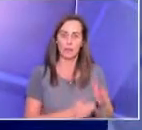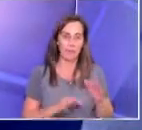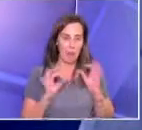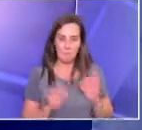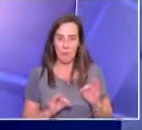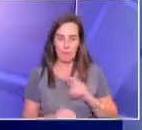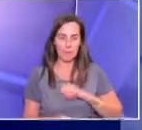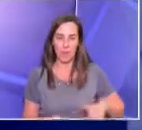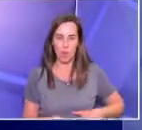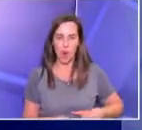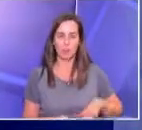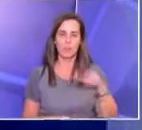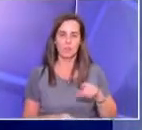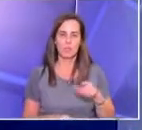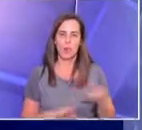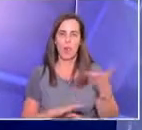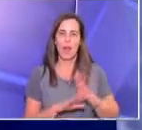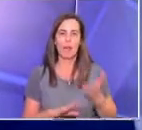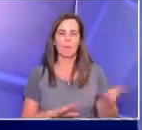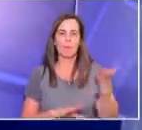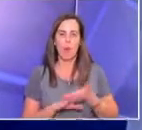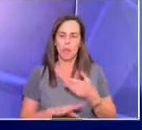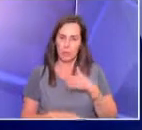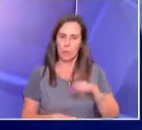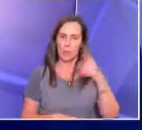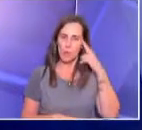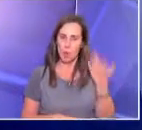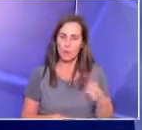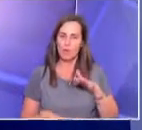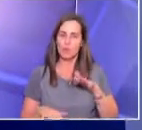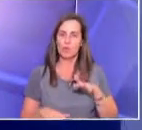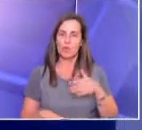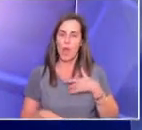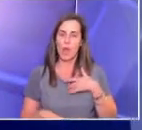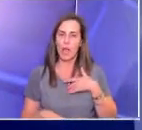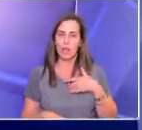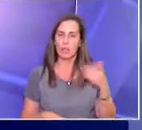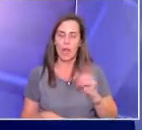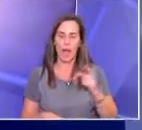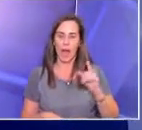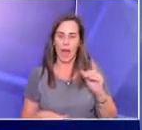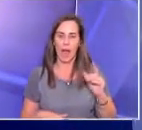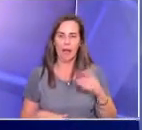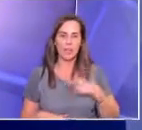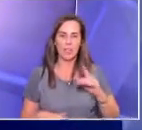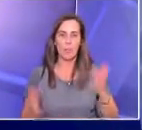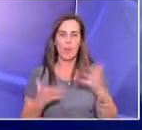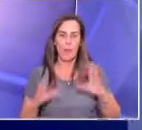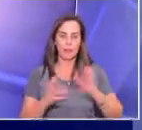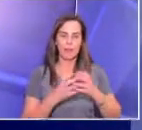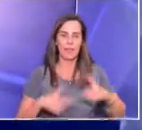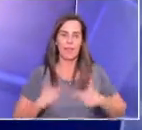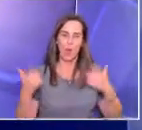ובאמת, במוניציפלי, זה עולה. למה זה עולה? אנחנו גם יודעים שהממשל שלנו לא בדיוק זה שמעודד את כל השבטים,